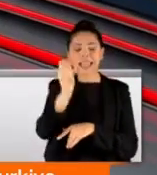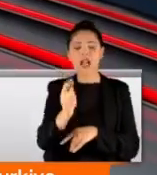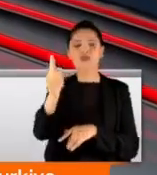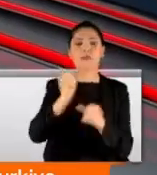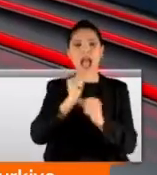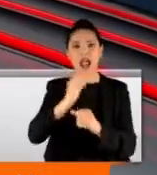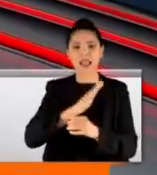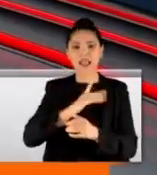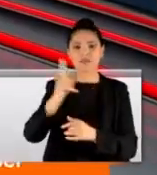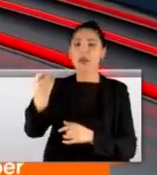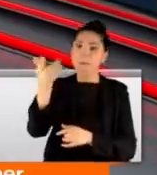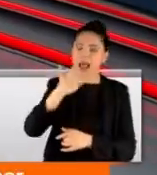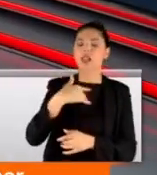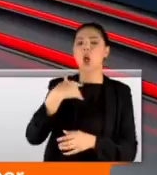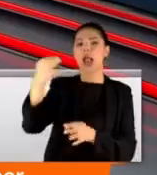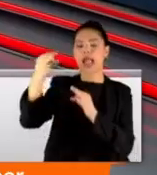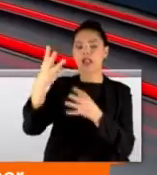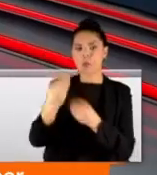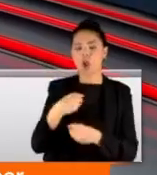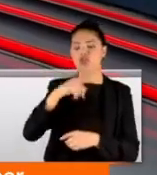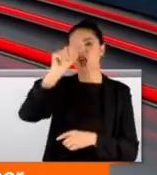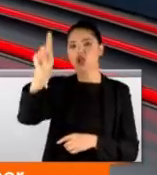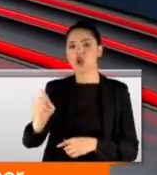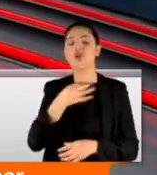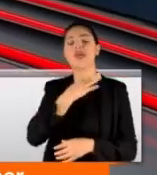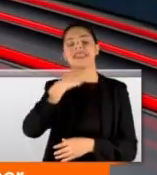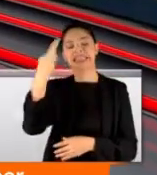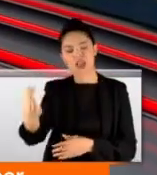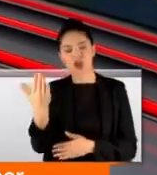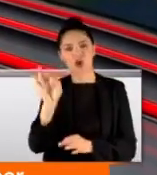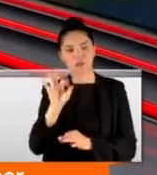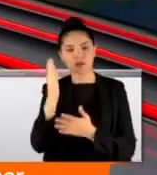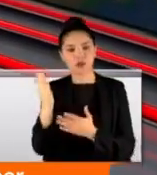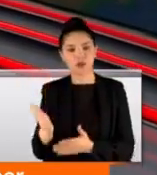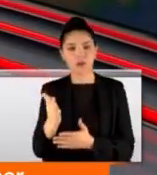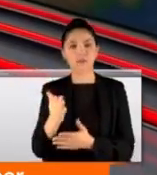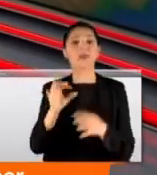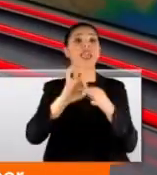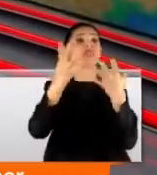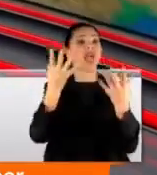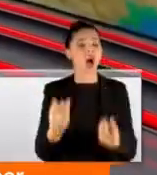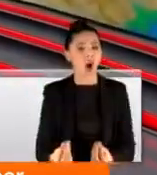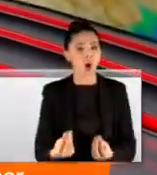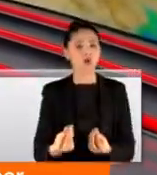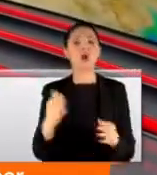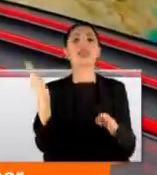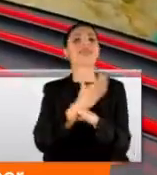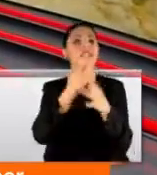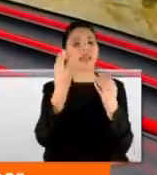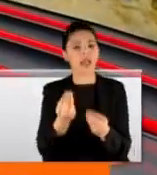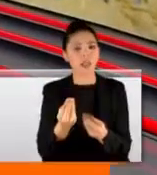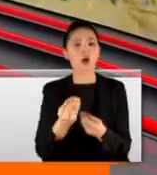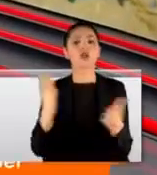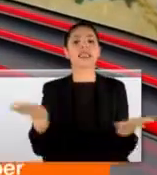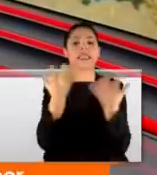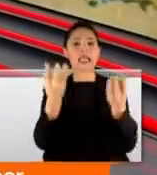var gibi. Sana birazdan döneceğim ve soracağım. Teşekkür ediyorum şimdilik. Evet, ne oldu, neden oldu, nasıl